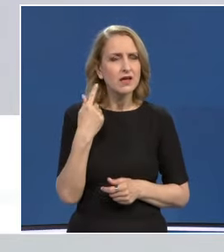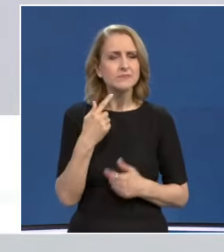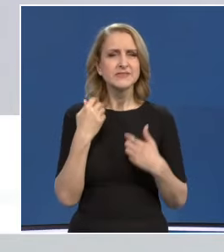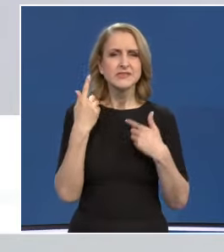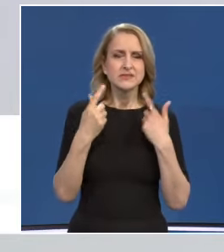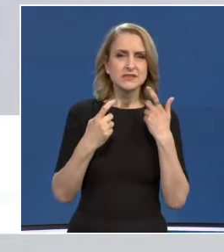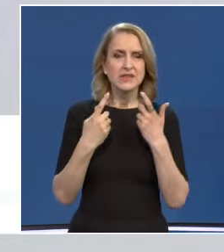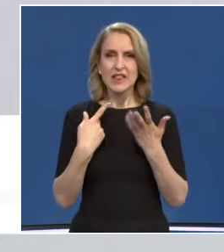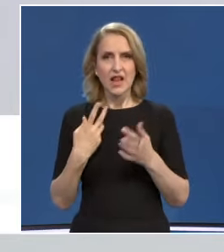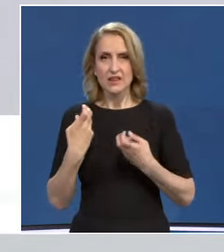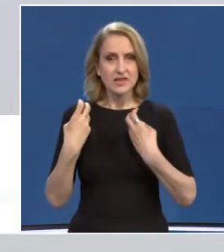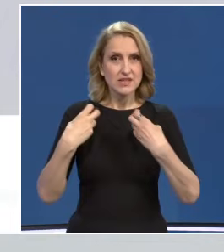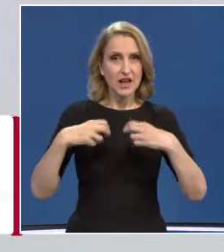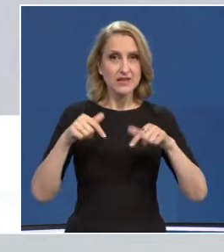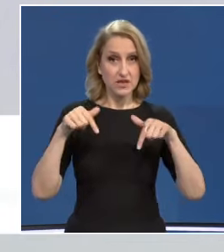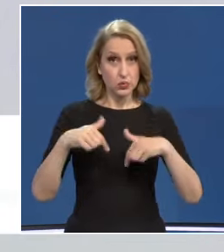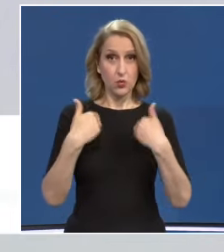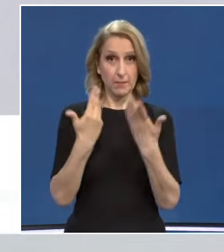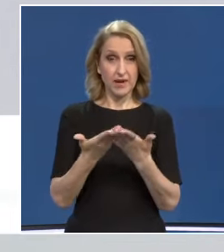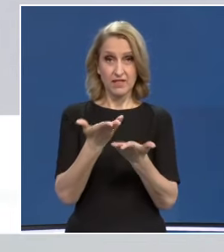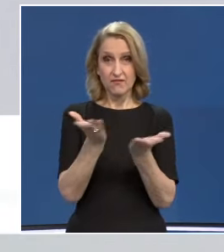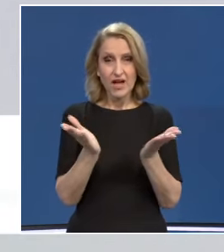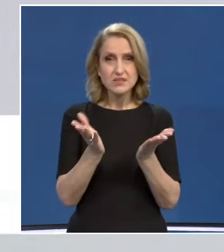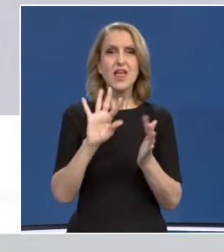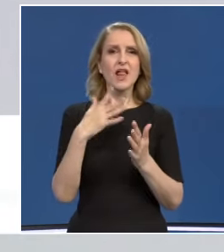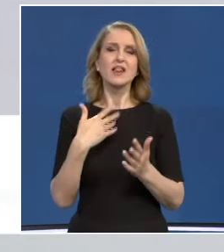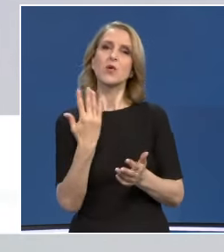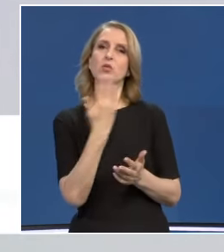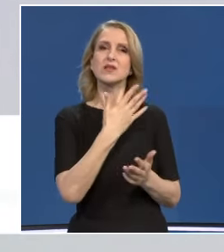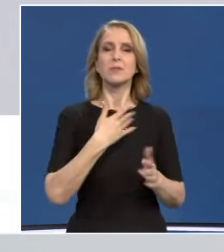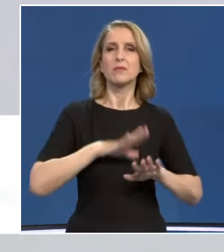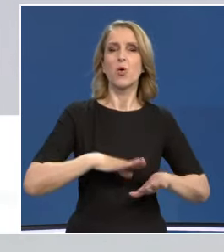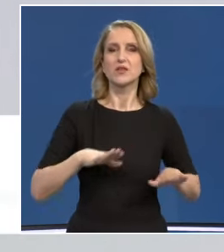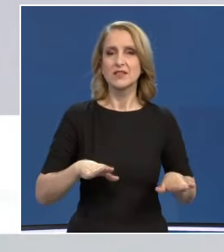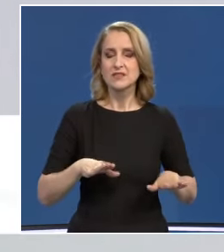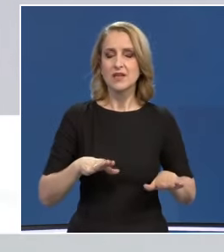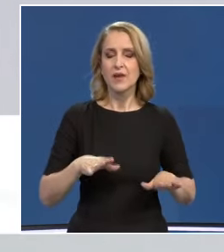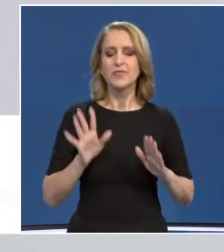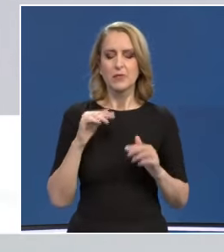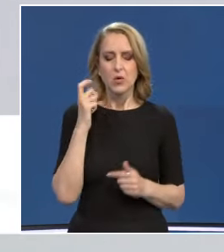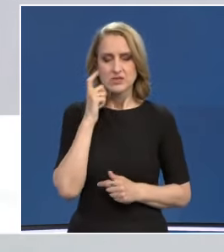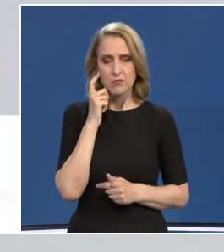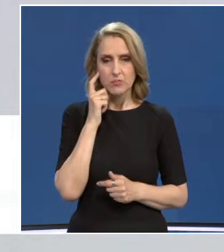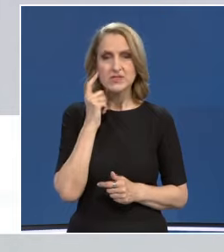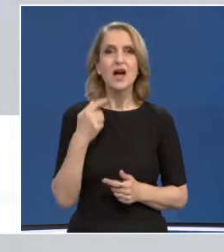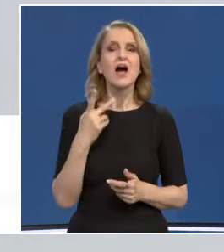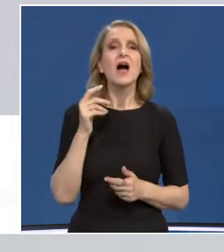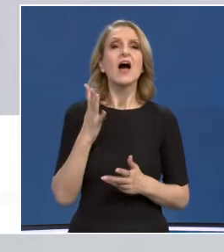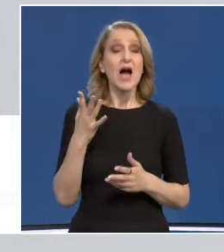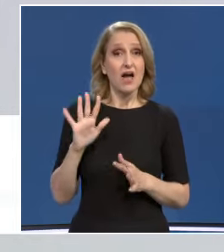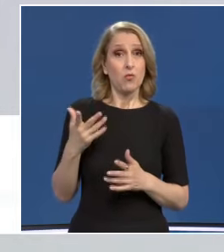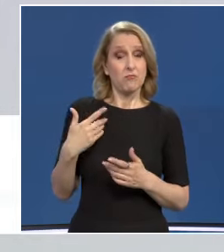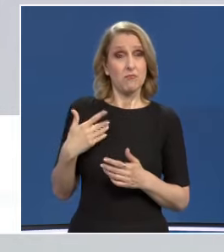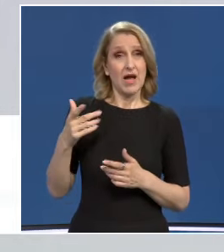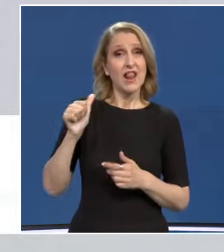Дълго време мислех дали да изляза тук пред вас или да отлетя при децата си. Но после помислих какво би направил Алексей на мое